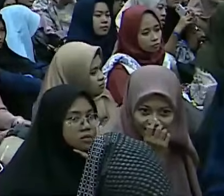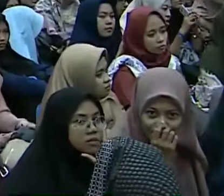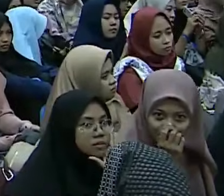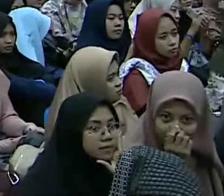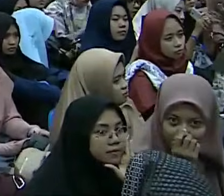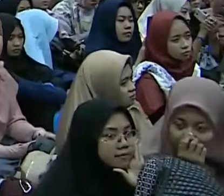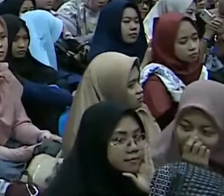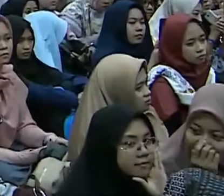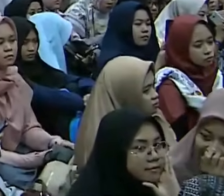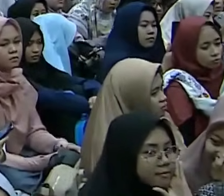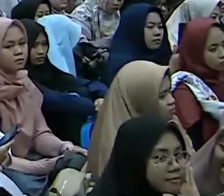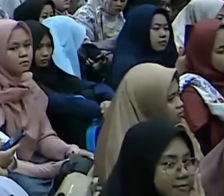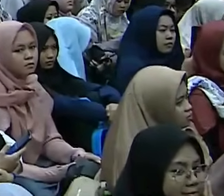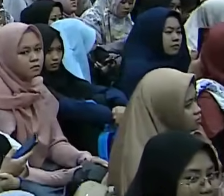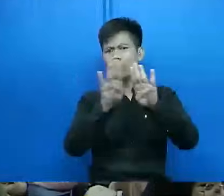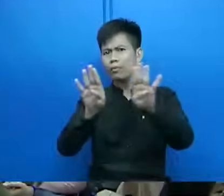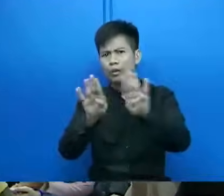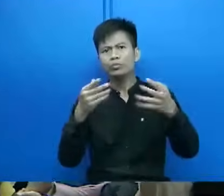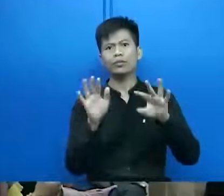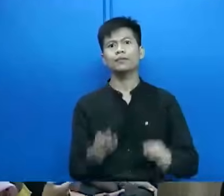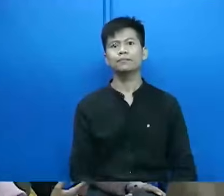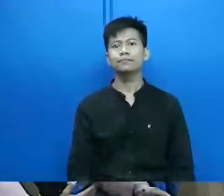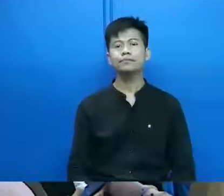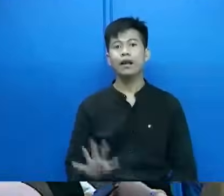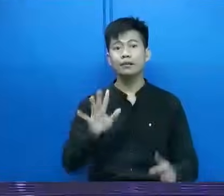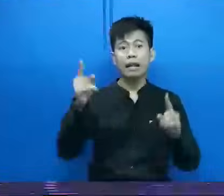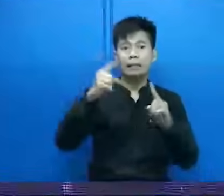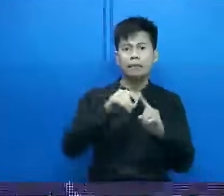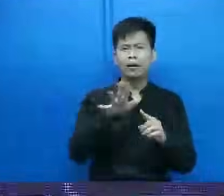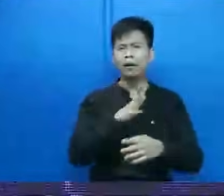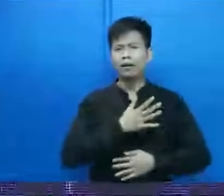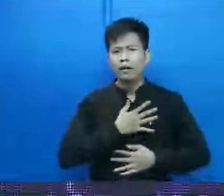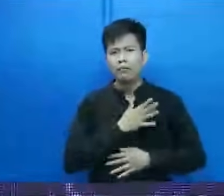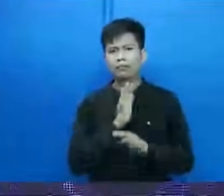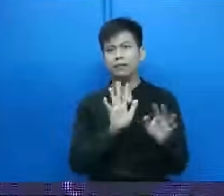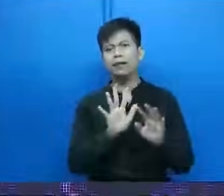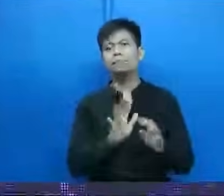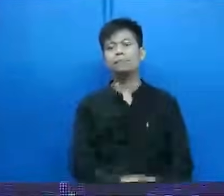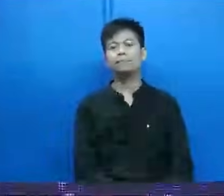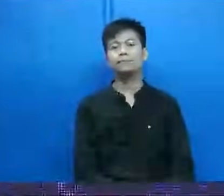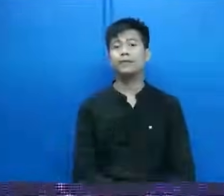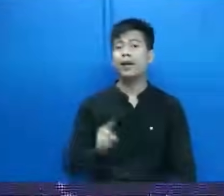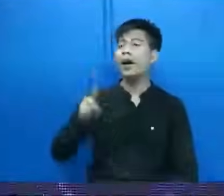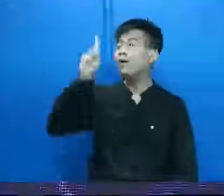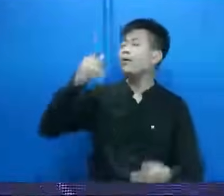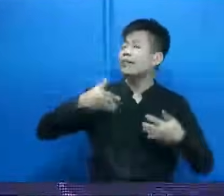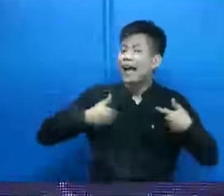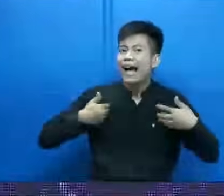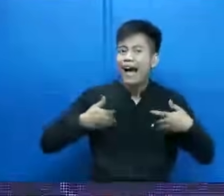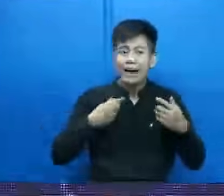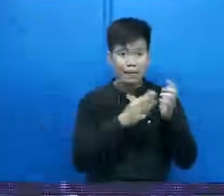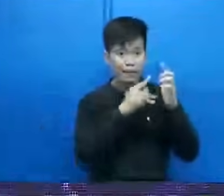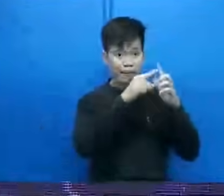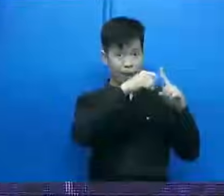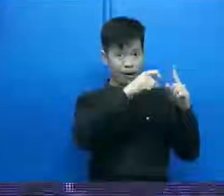Jadi semua terbuka. Jangan sampai memvonis diri saya paling hebat. Tidak. Saya sering katakan, Allah lebih senang pelaku maksiat yang